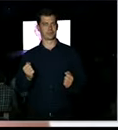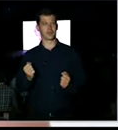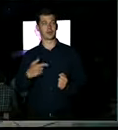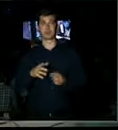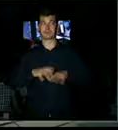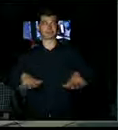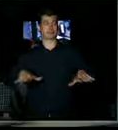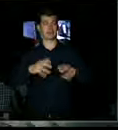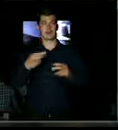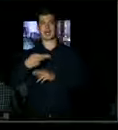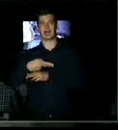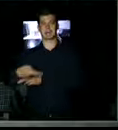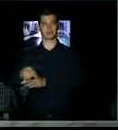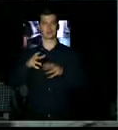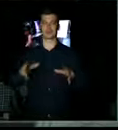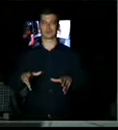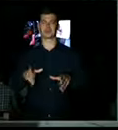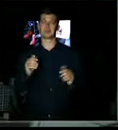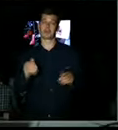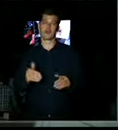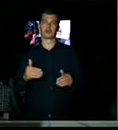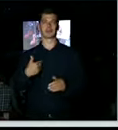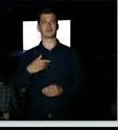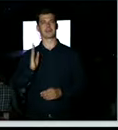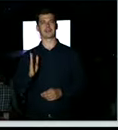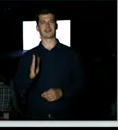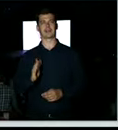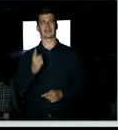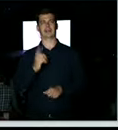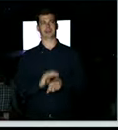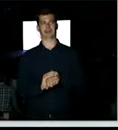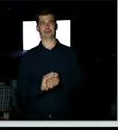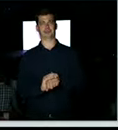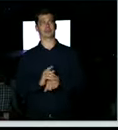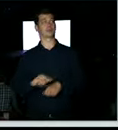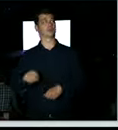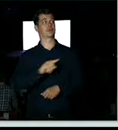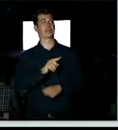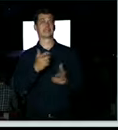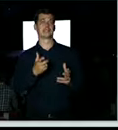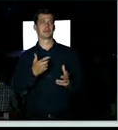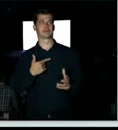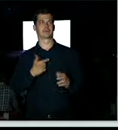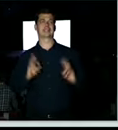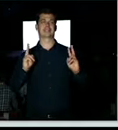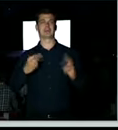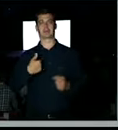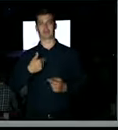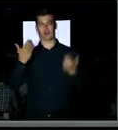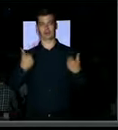i kamer. Pomóc mi może jakaś jedna przyjazna osoba na widowni siedząca, która będzie mnie